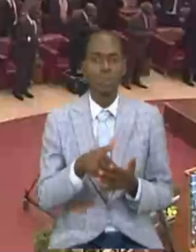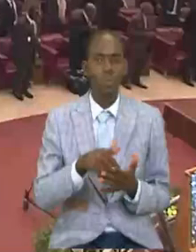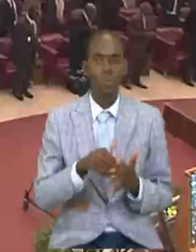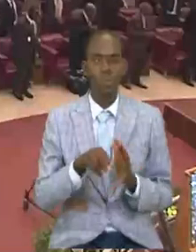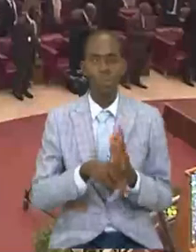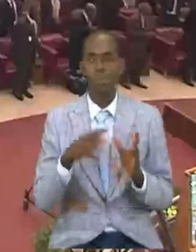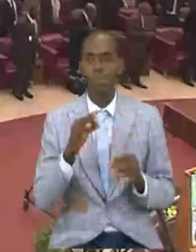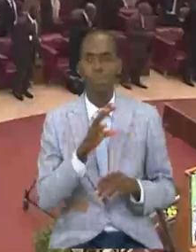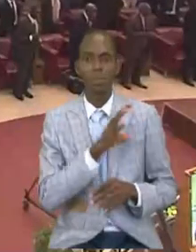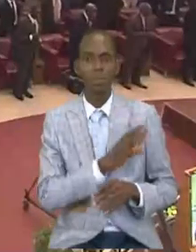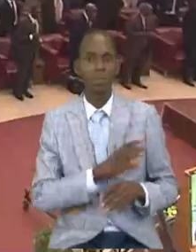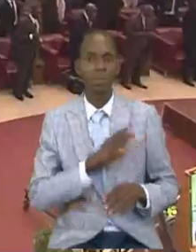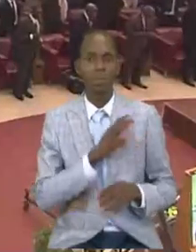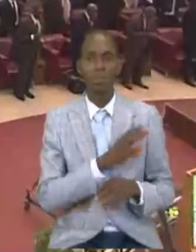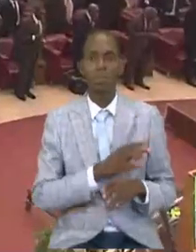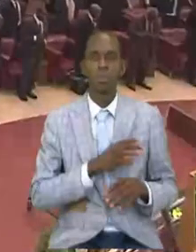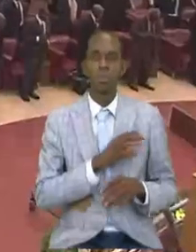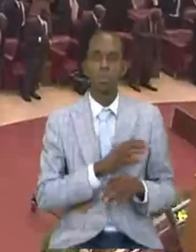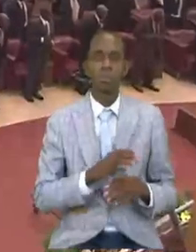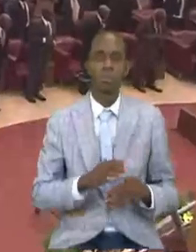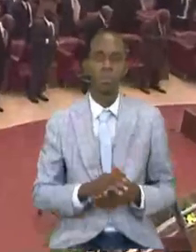pas de faiblesse de caractère.